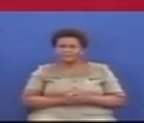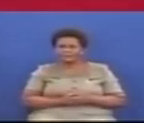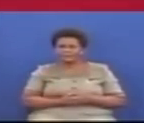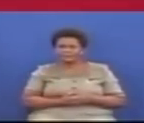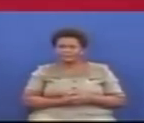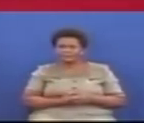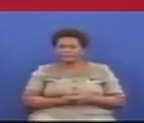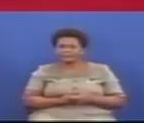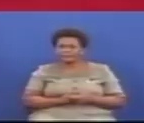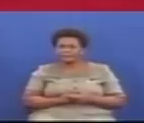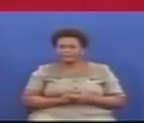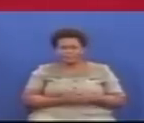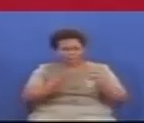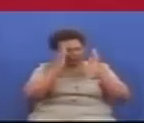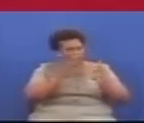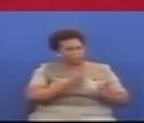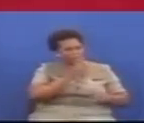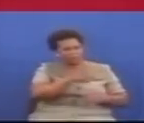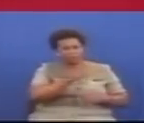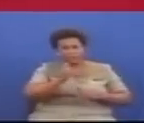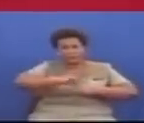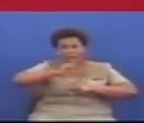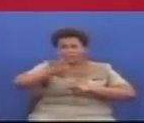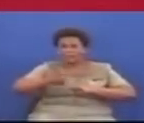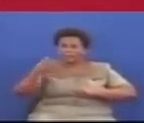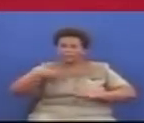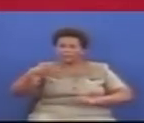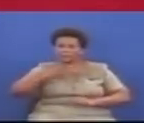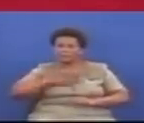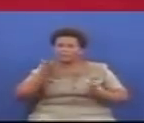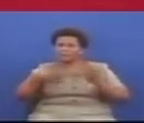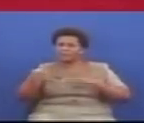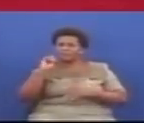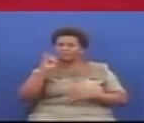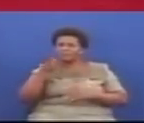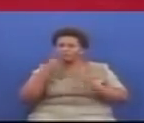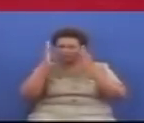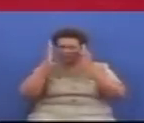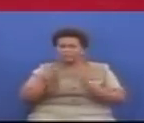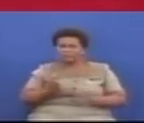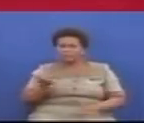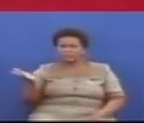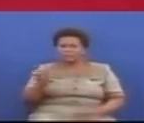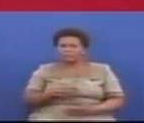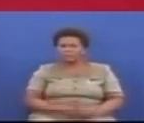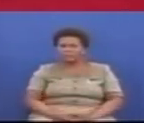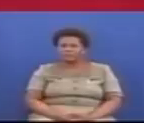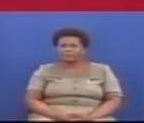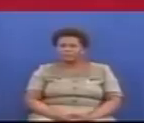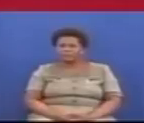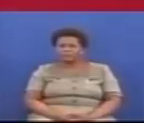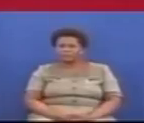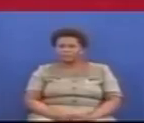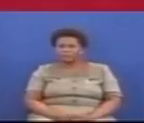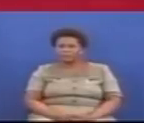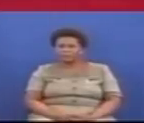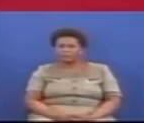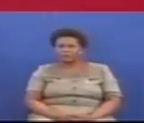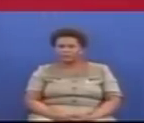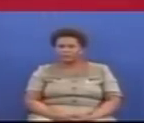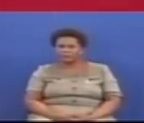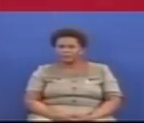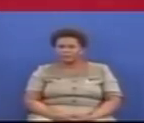Mawasiliano, ninapenda kujibu swali la nyongeza la Mheshimiwa Esther Bulaya kama ifuatavyo. Kwanza mheshimiwa spika, ni muombe